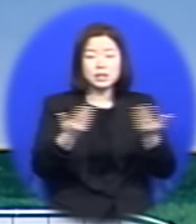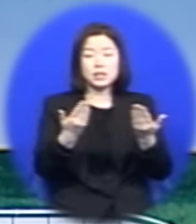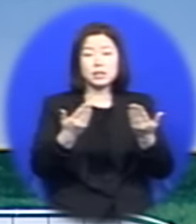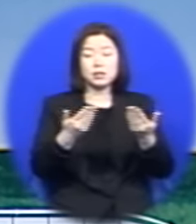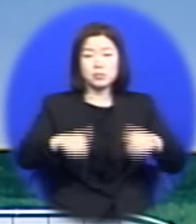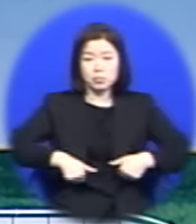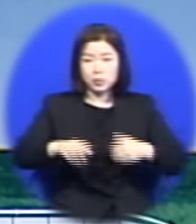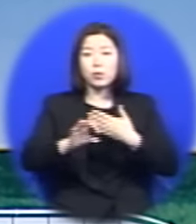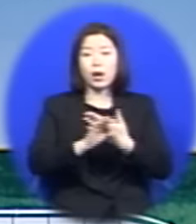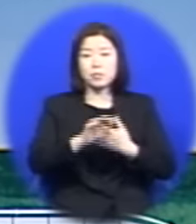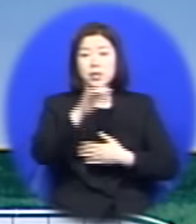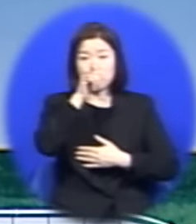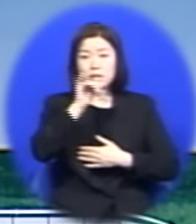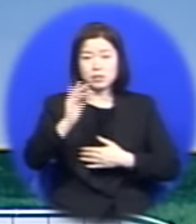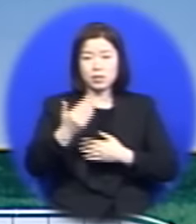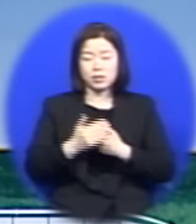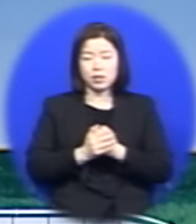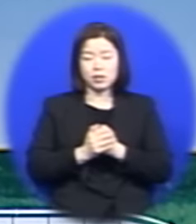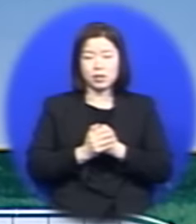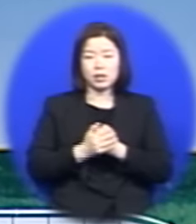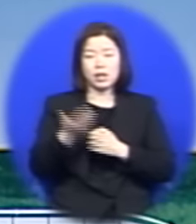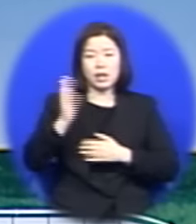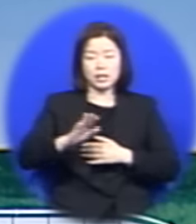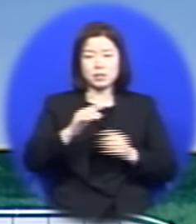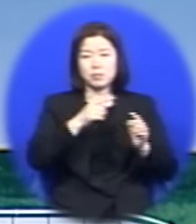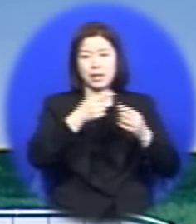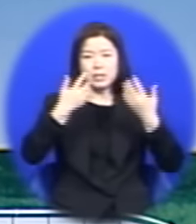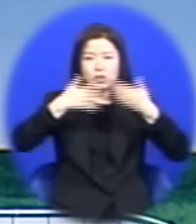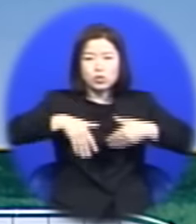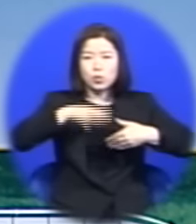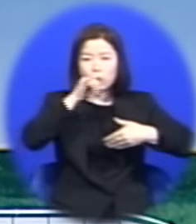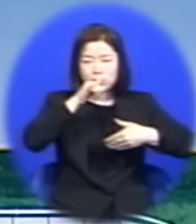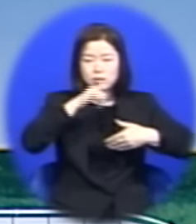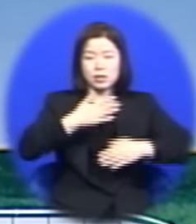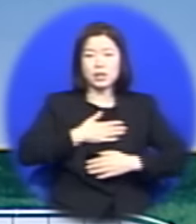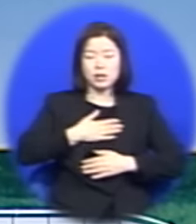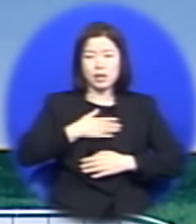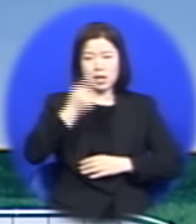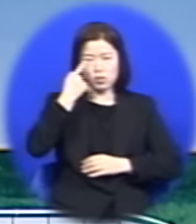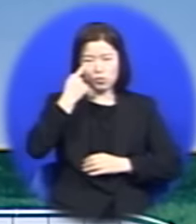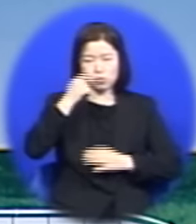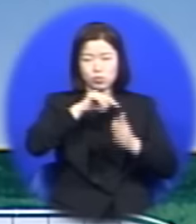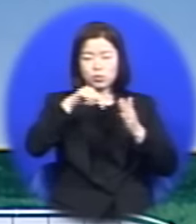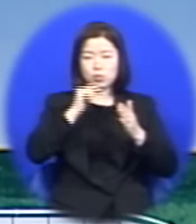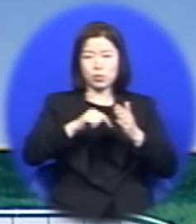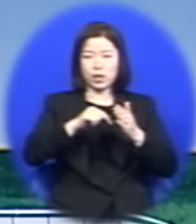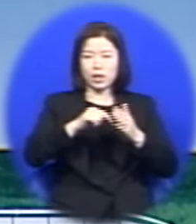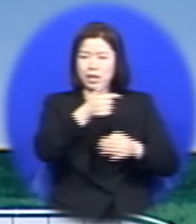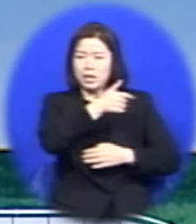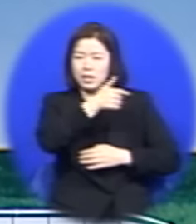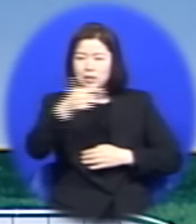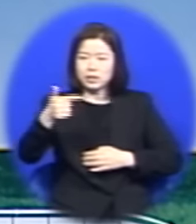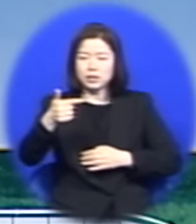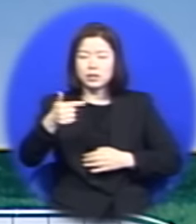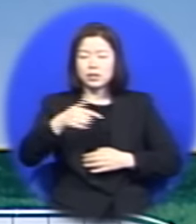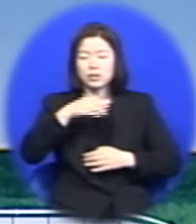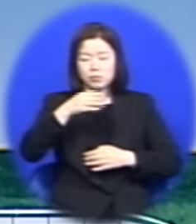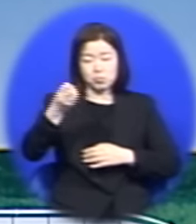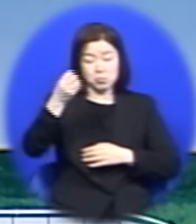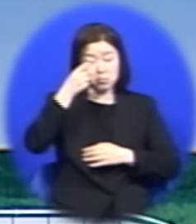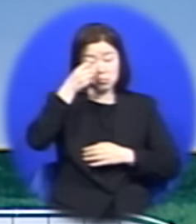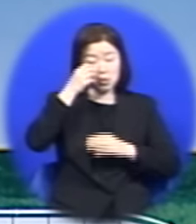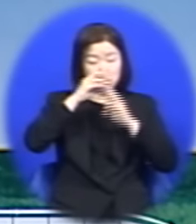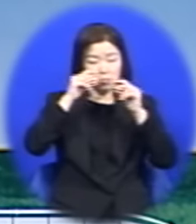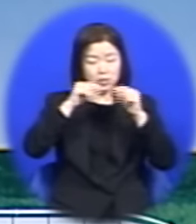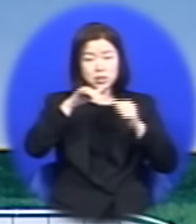그러나 조건이 있습니다. 내 눈에는 들보가 있다는 것을 인정하고 그리고